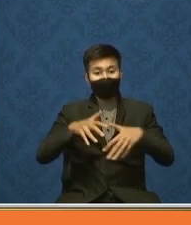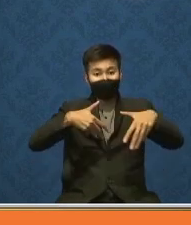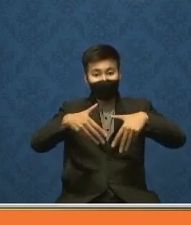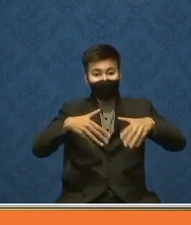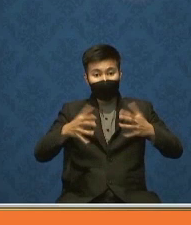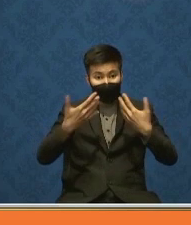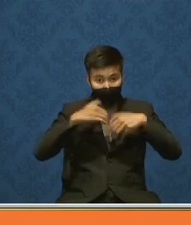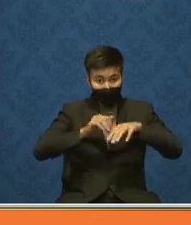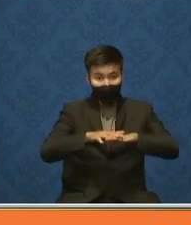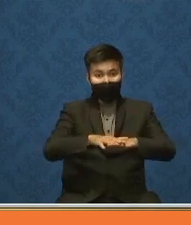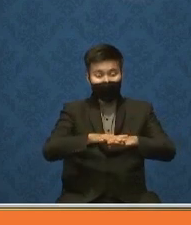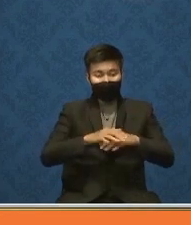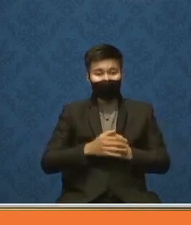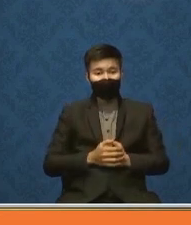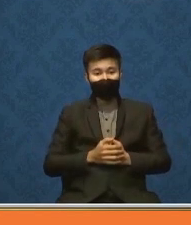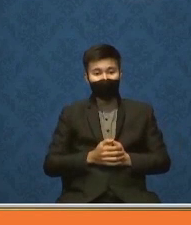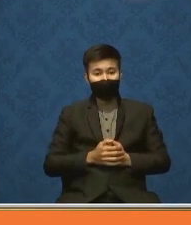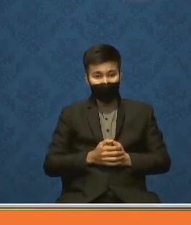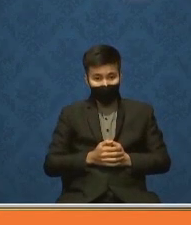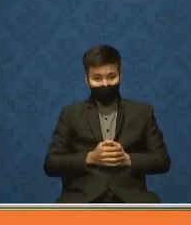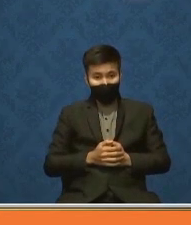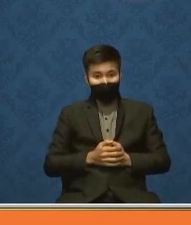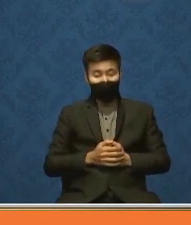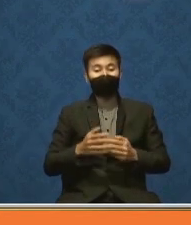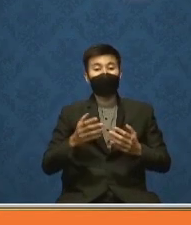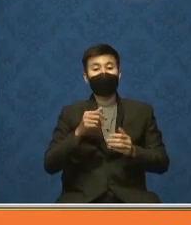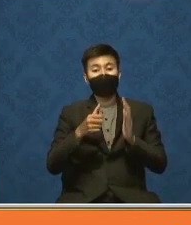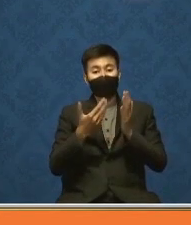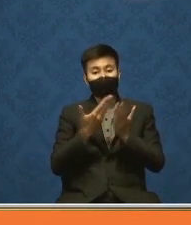การระเบิดศักยภาพของการทำงบประมาณให้กลายเป็นงบประมาณของประชาชนครับ